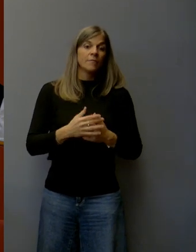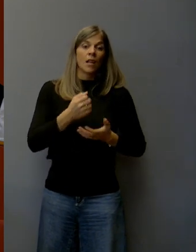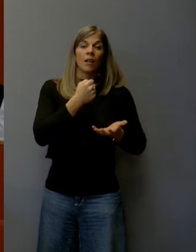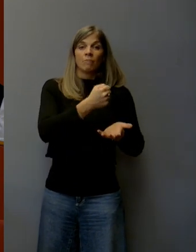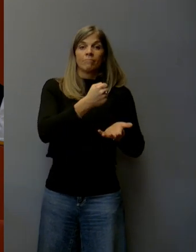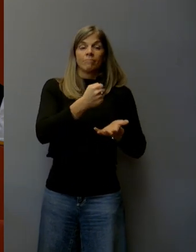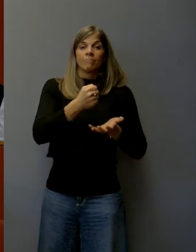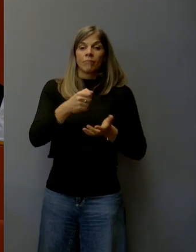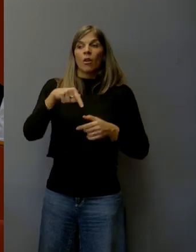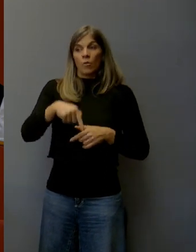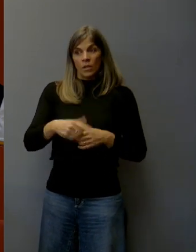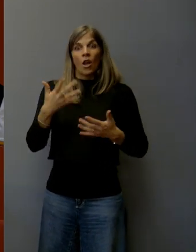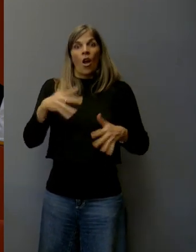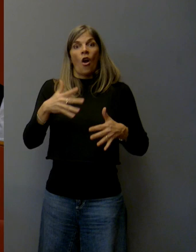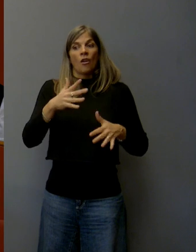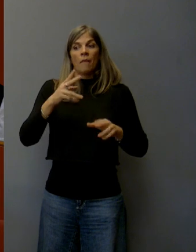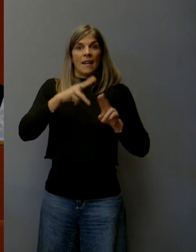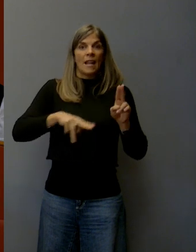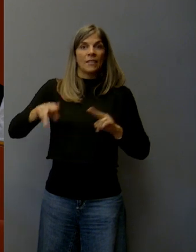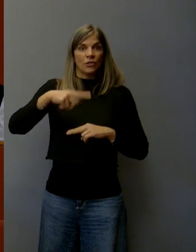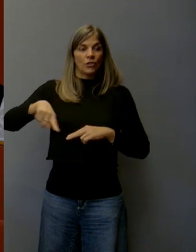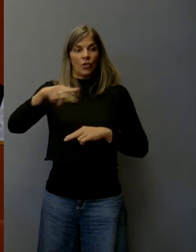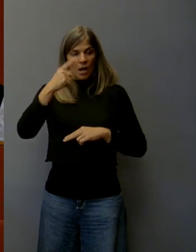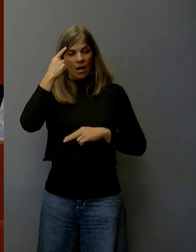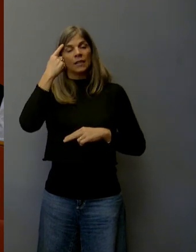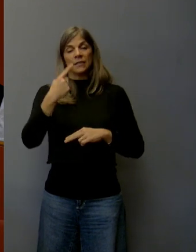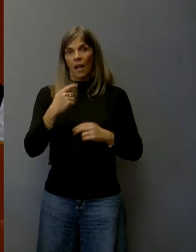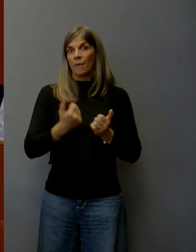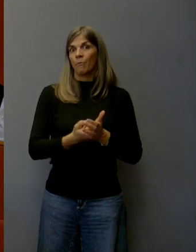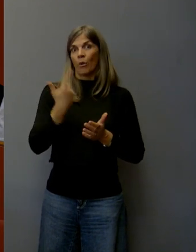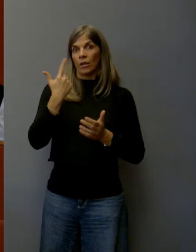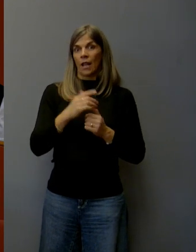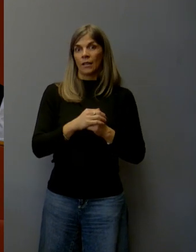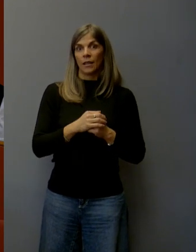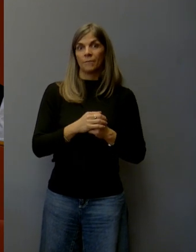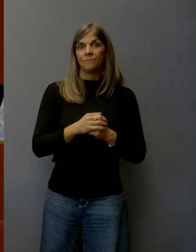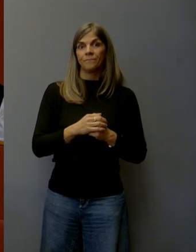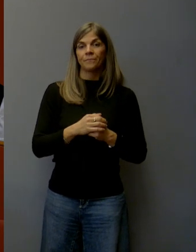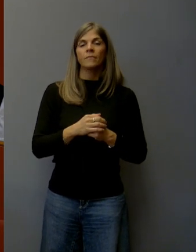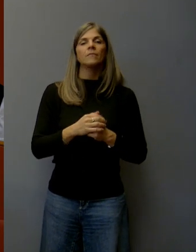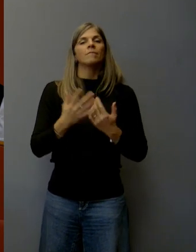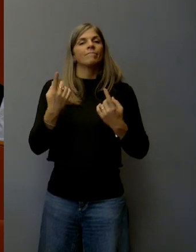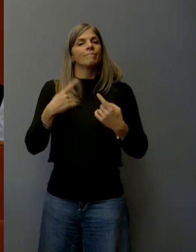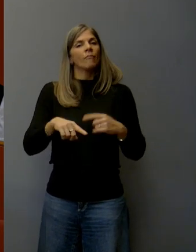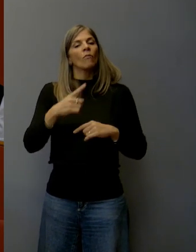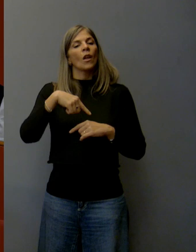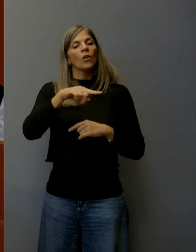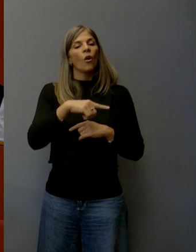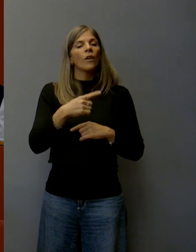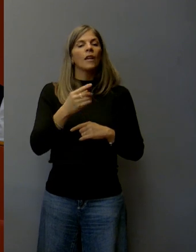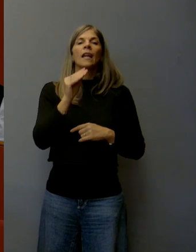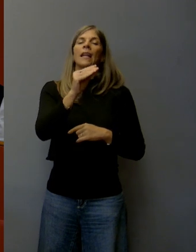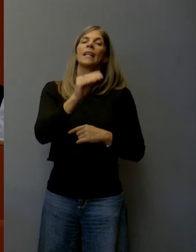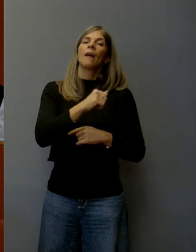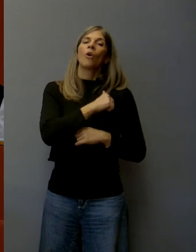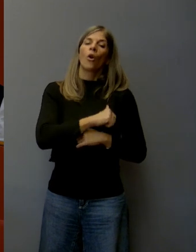percepita in maniera importante a livello nazionale e per questo motivo noi non chiediamo al comune